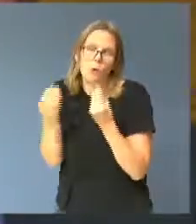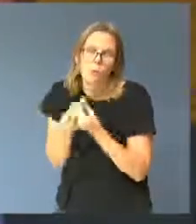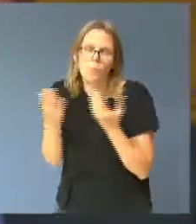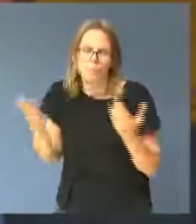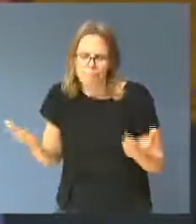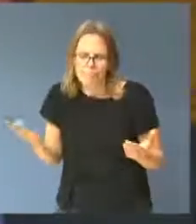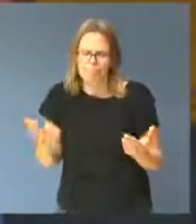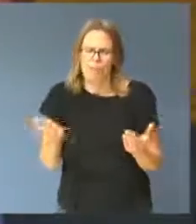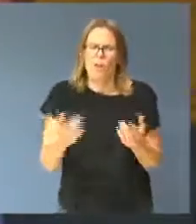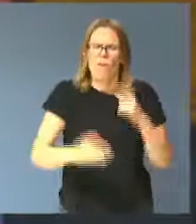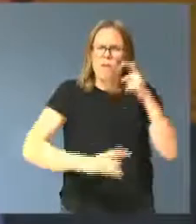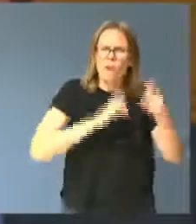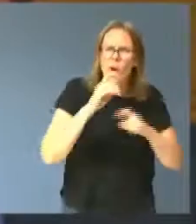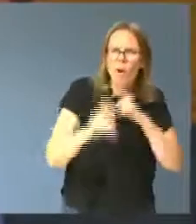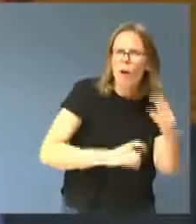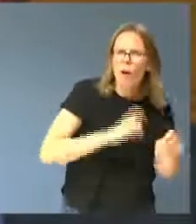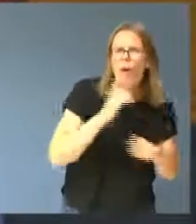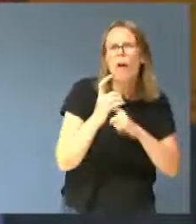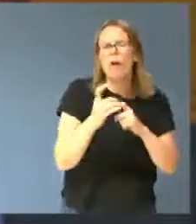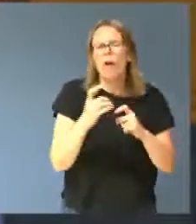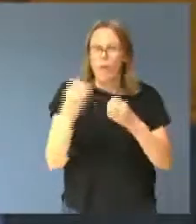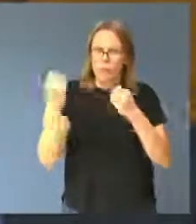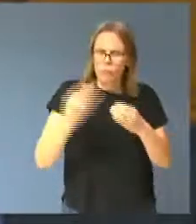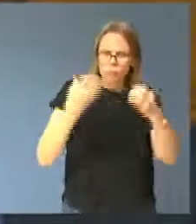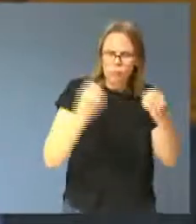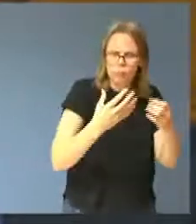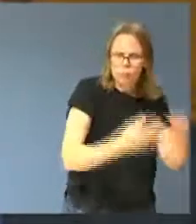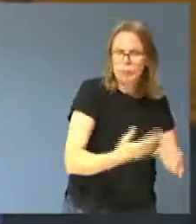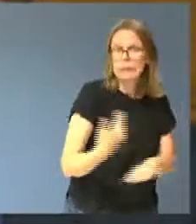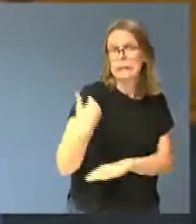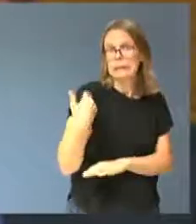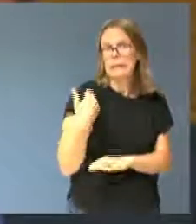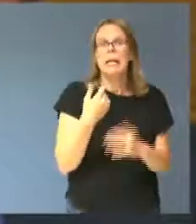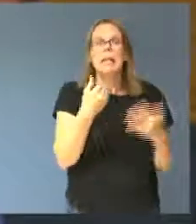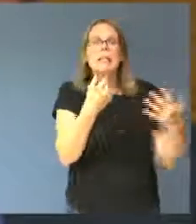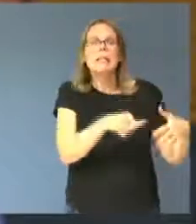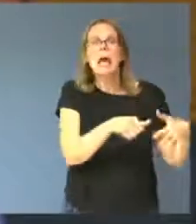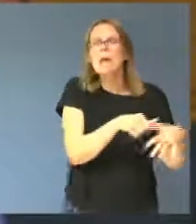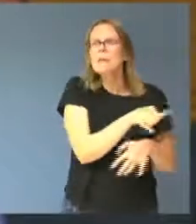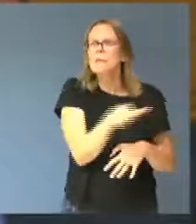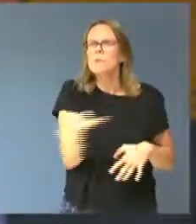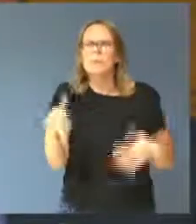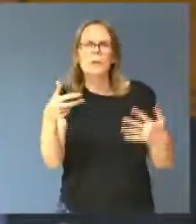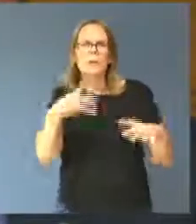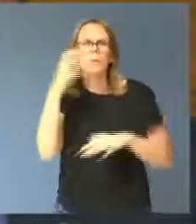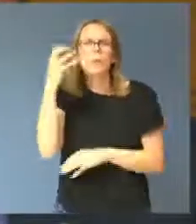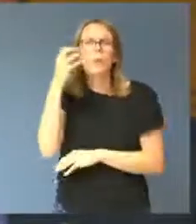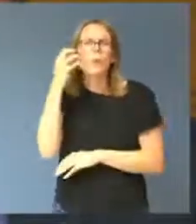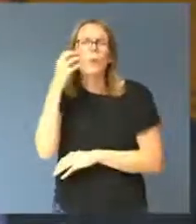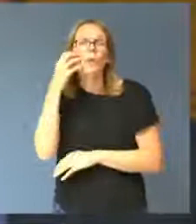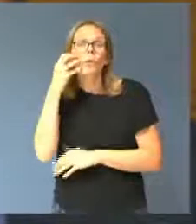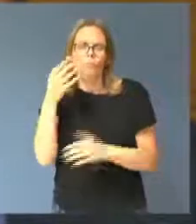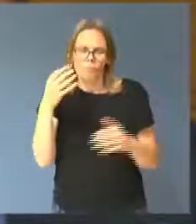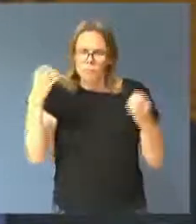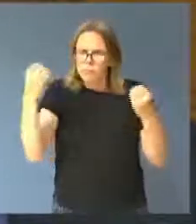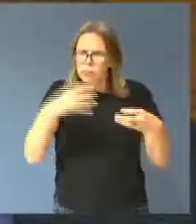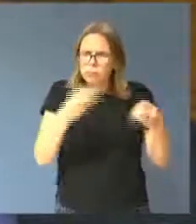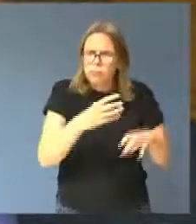de violence que nous avons connus notamment dans la nuit du 16 au 17 août ou du 17 au 18 août